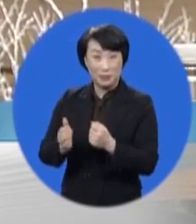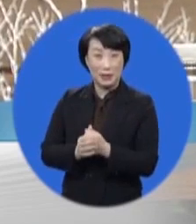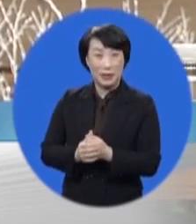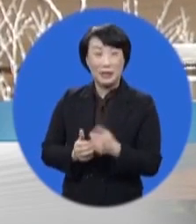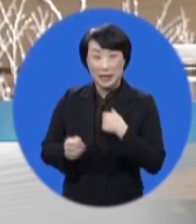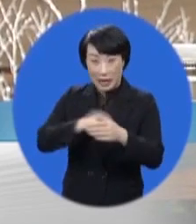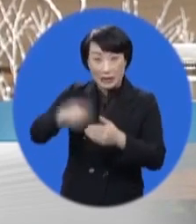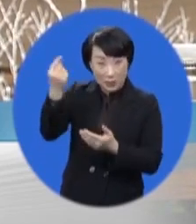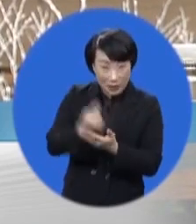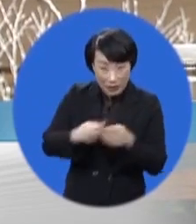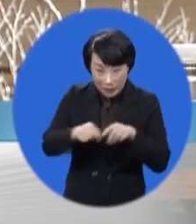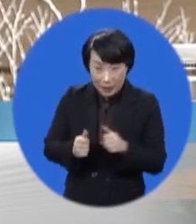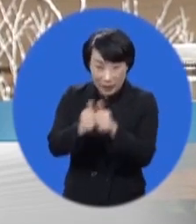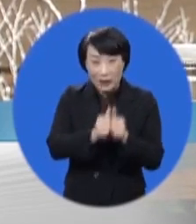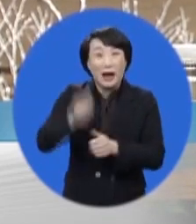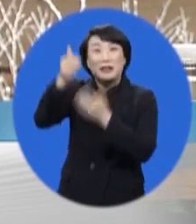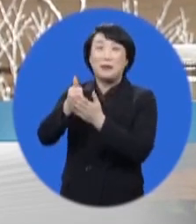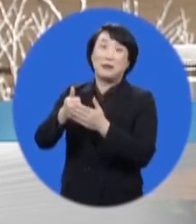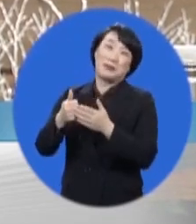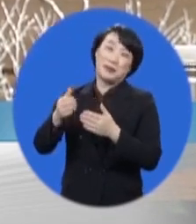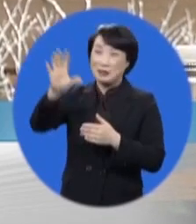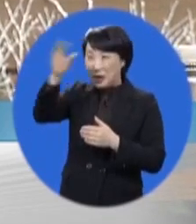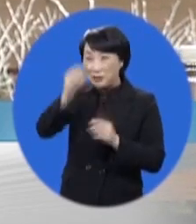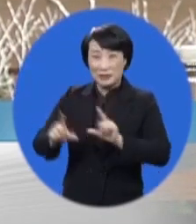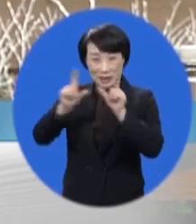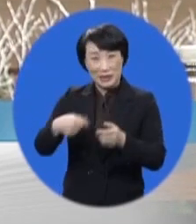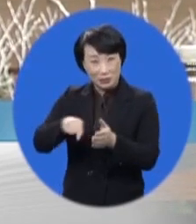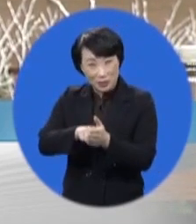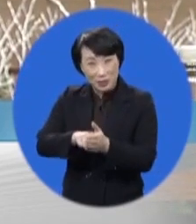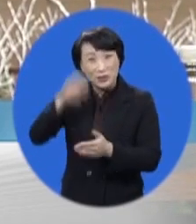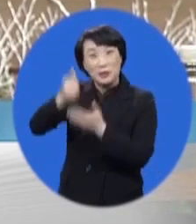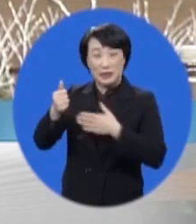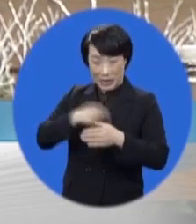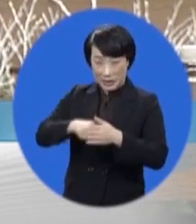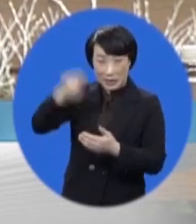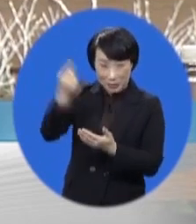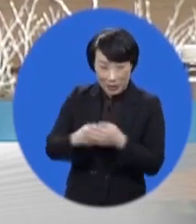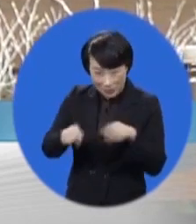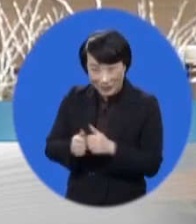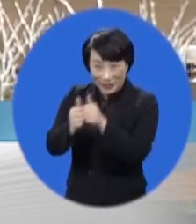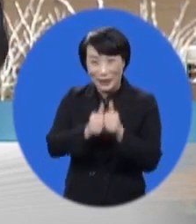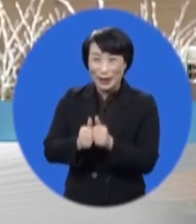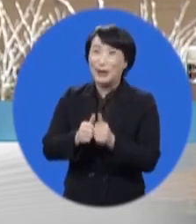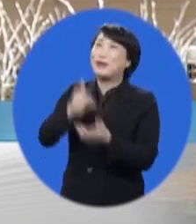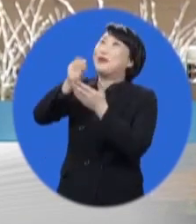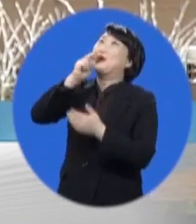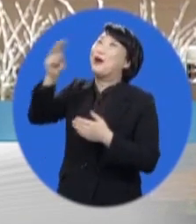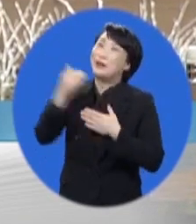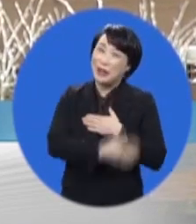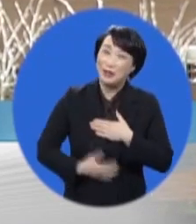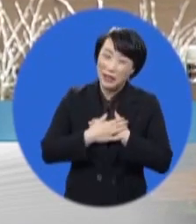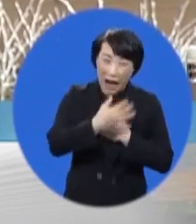그가 내 안에서 하나님처럼 살게 하시려고 성령이 내 안에 오셨으니 주여 내가